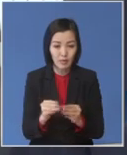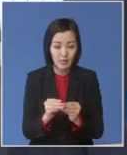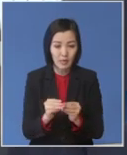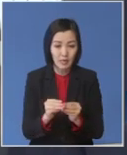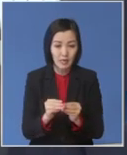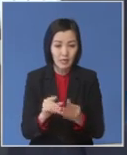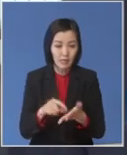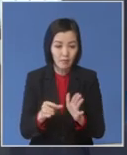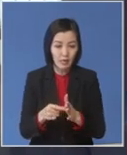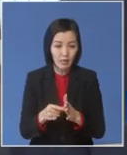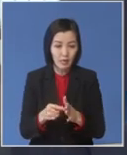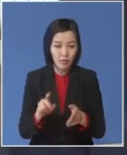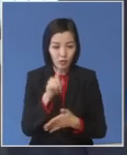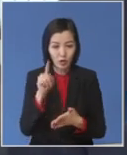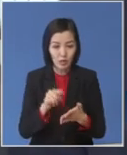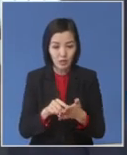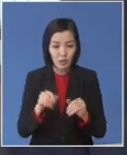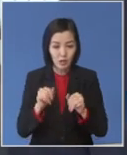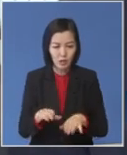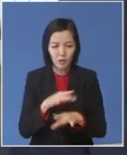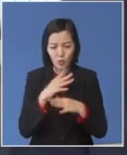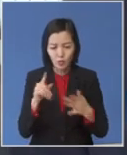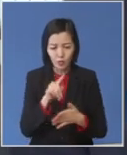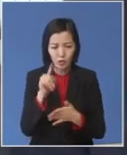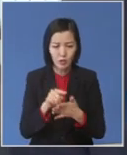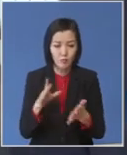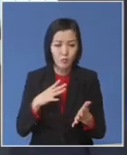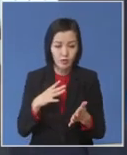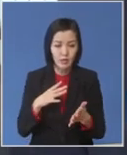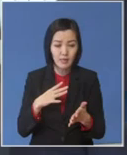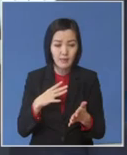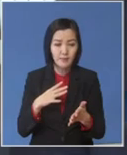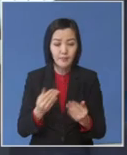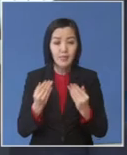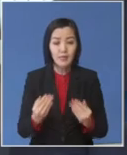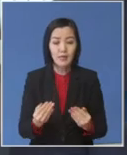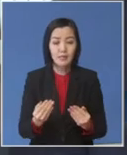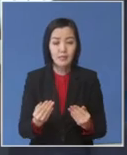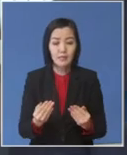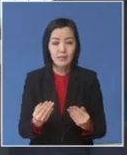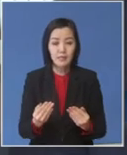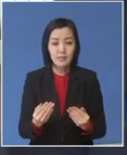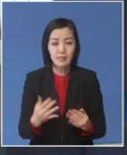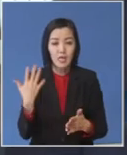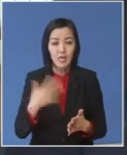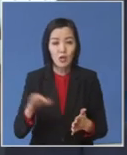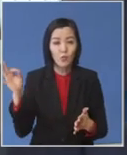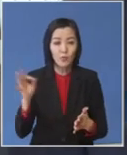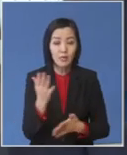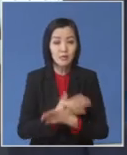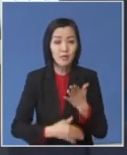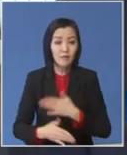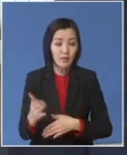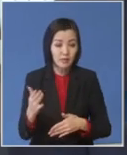сол вопростарын шештік. Енді көп вопростар. Енді көріп отырсыңдар, қазір ол 50%